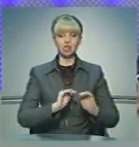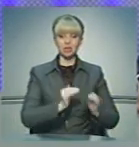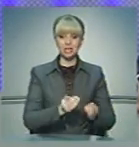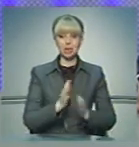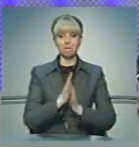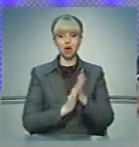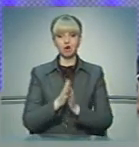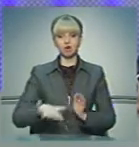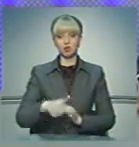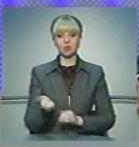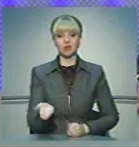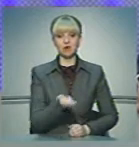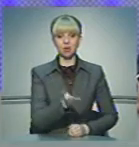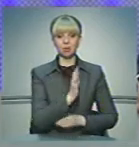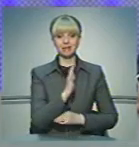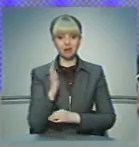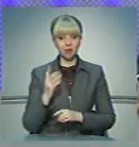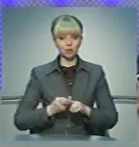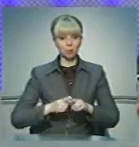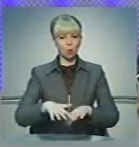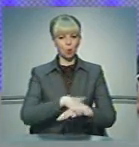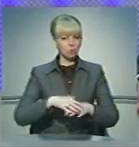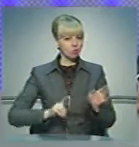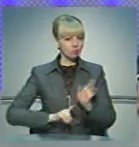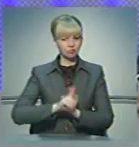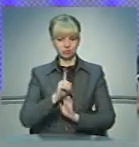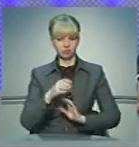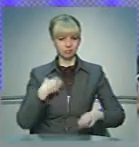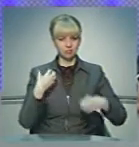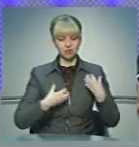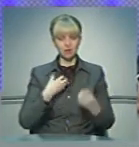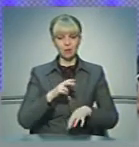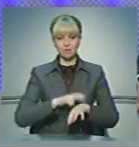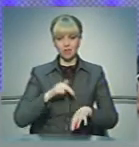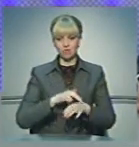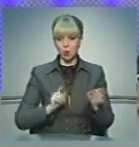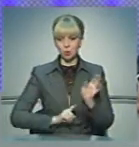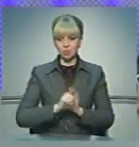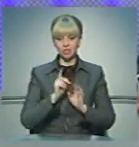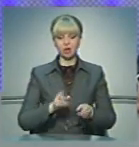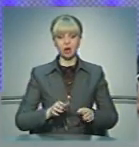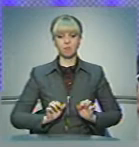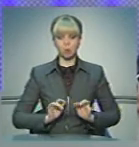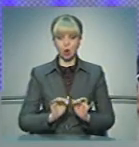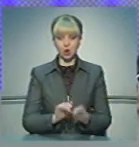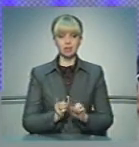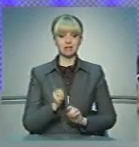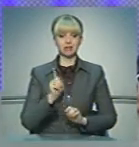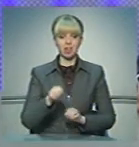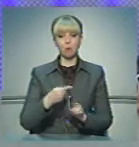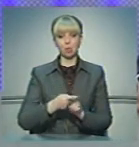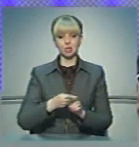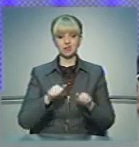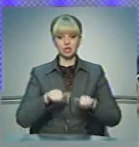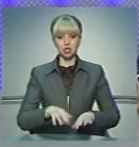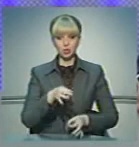зони вирубили дерева. Тому громадськість почала бити на сполох, правоохоронці розпочали провадження. Є навіть позитивні